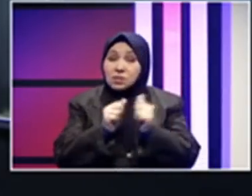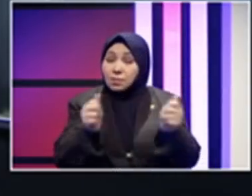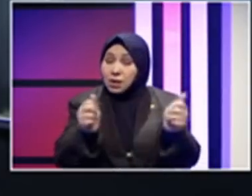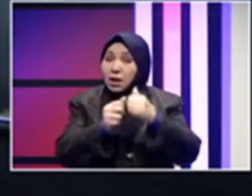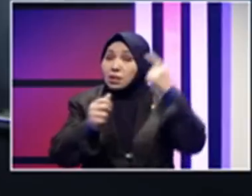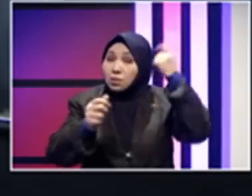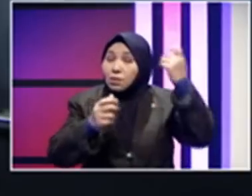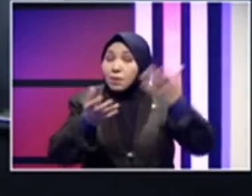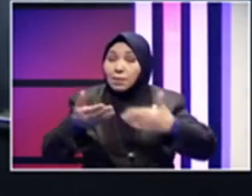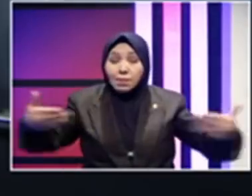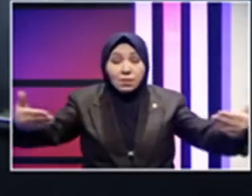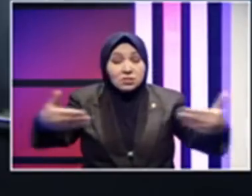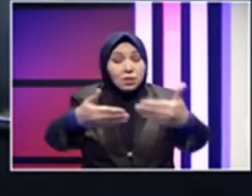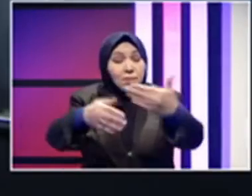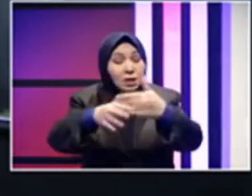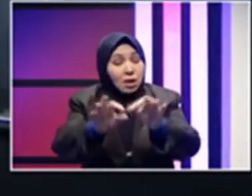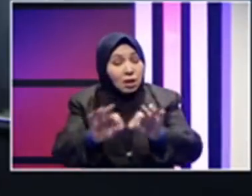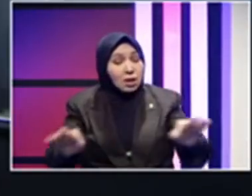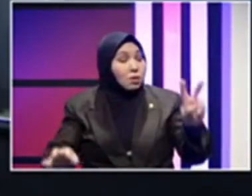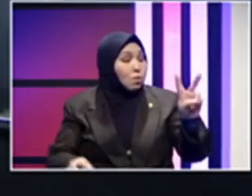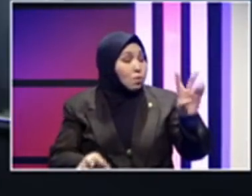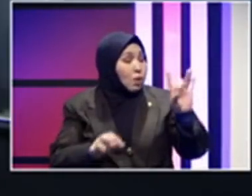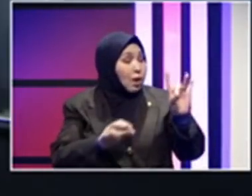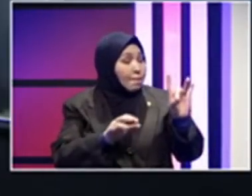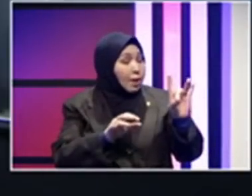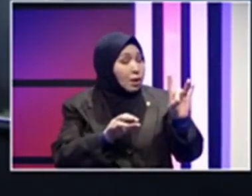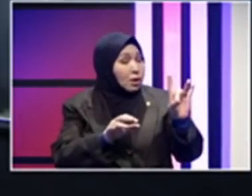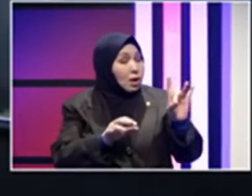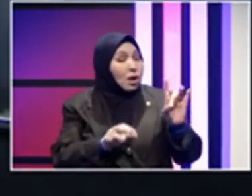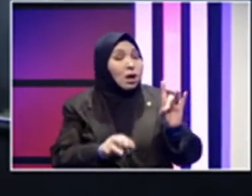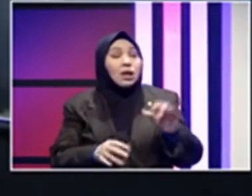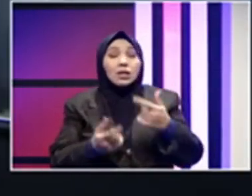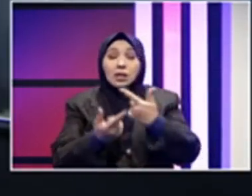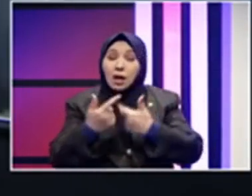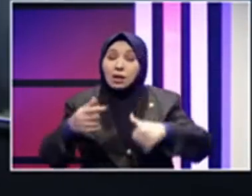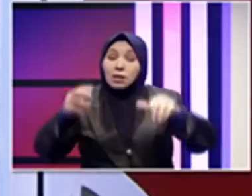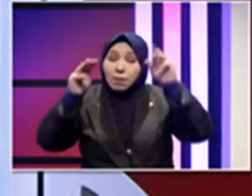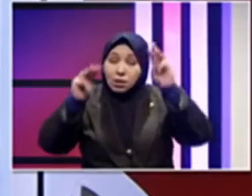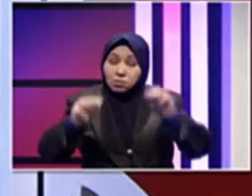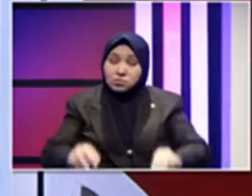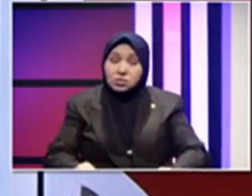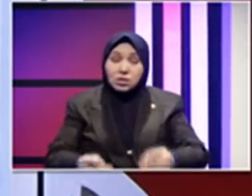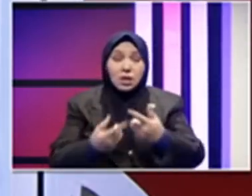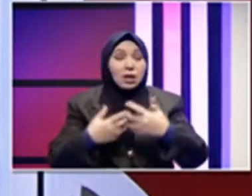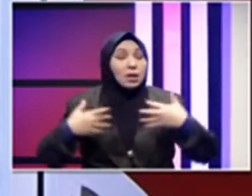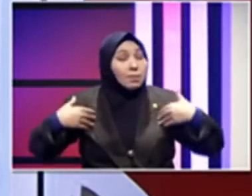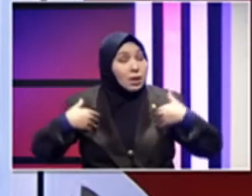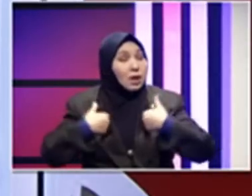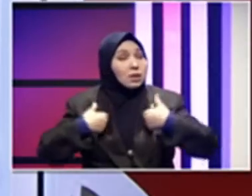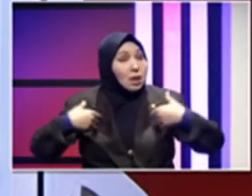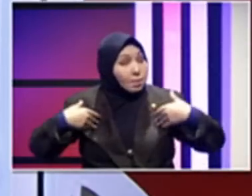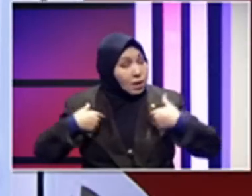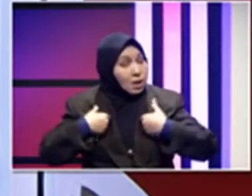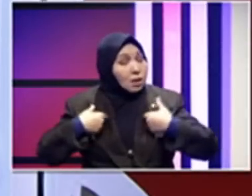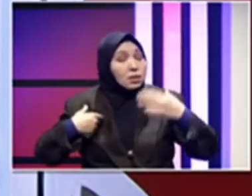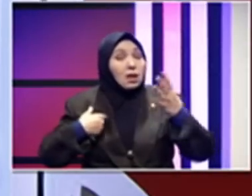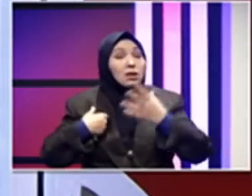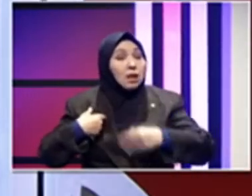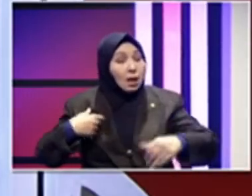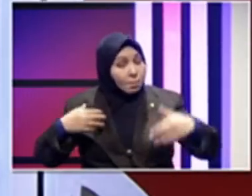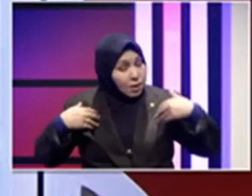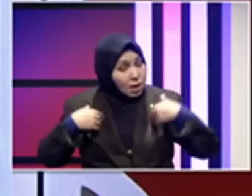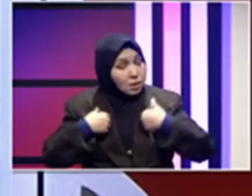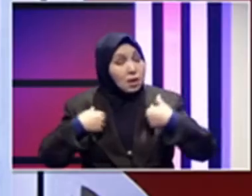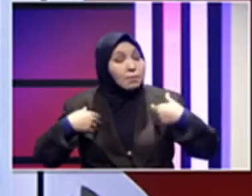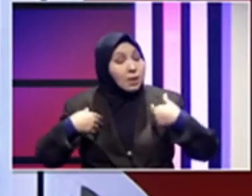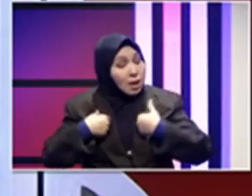menyambung kepada ayat 28 itu, waminan nas, daripada manusia, daripada binatang-binatang melata dan juga binatang